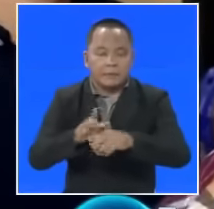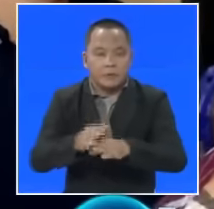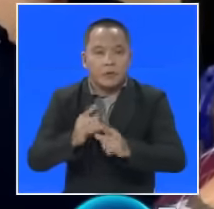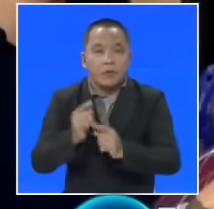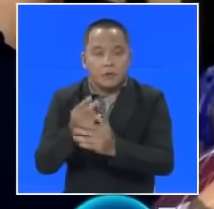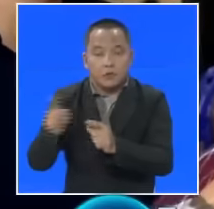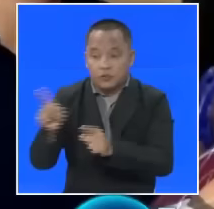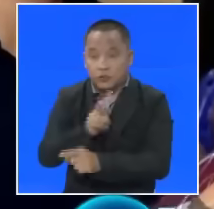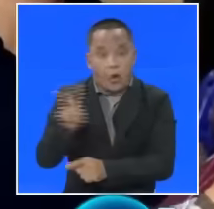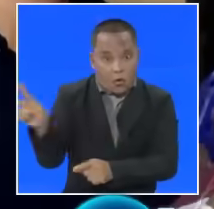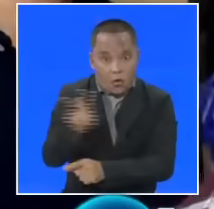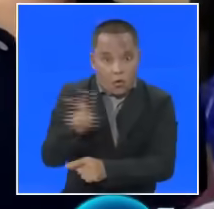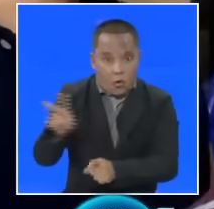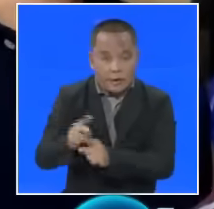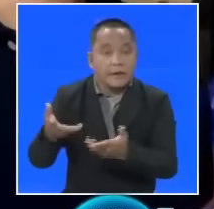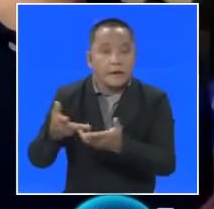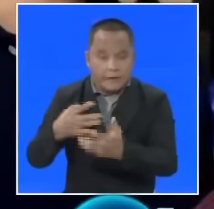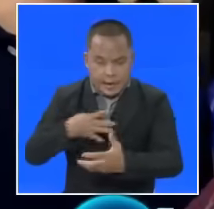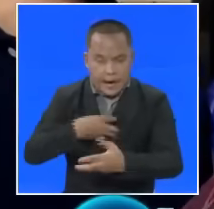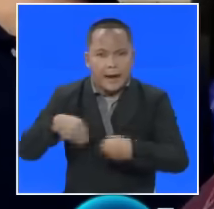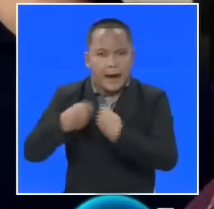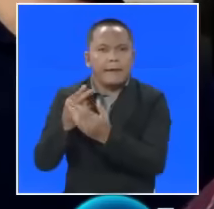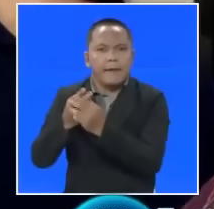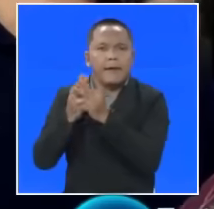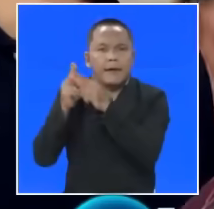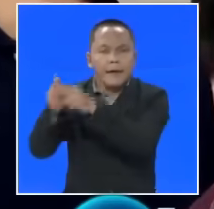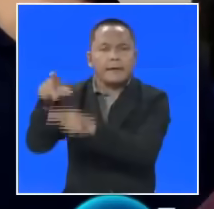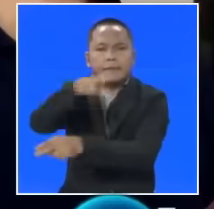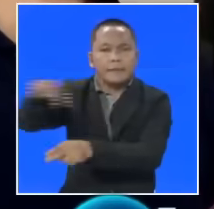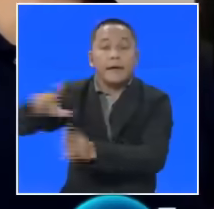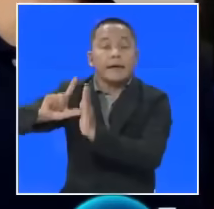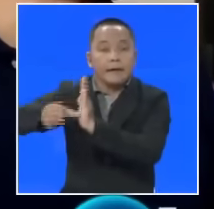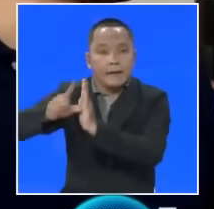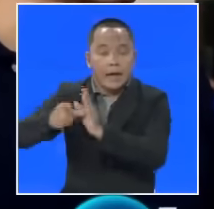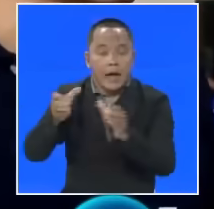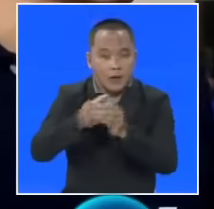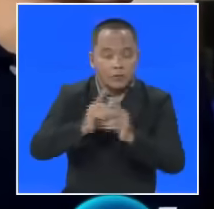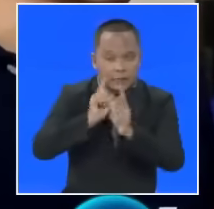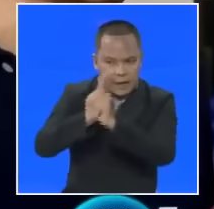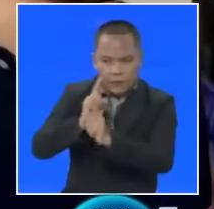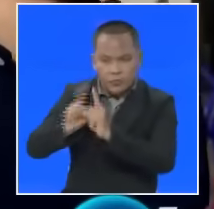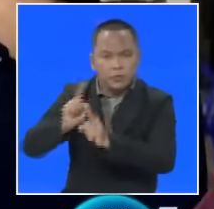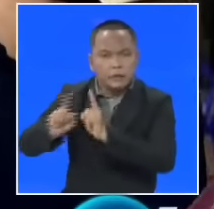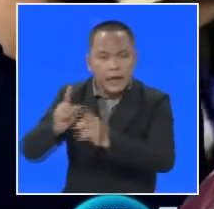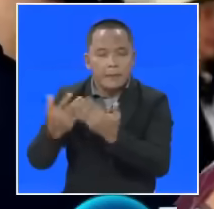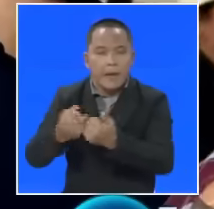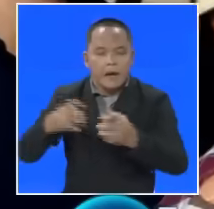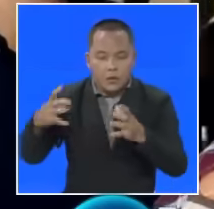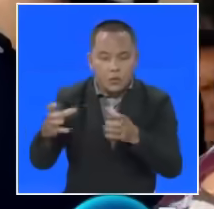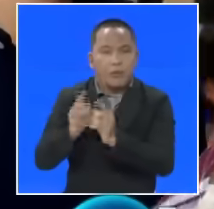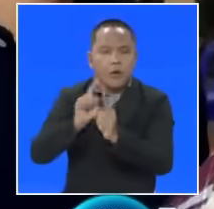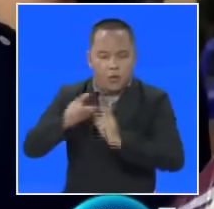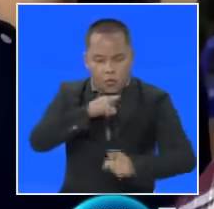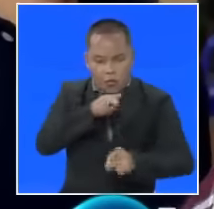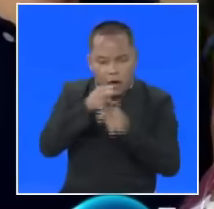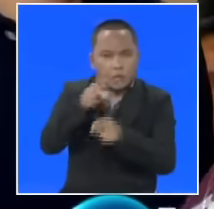าคู่กรณีทั้ง2ฝ่ายอยากให้เป็นแค่เรื่องส่วนตัวแต่จะให้เลขาธิการของพรรคคอยติดตามเรื่องให้ไม่ให้สอบกันเอง